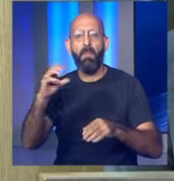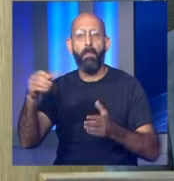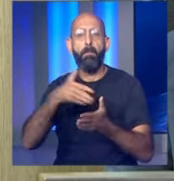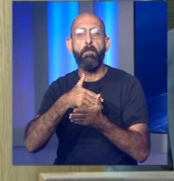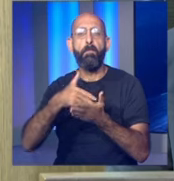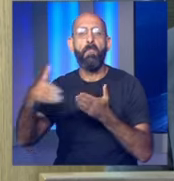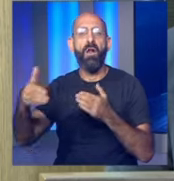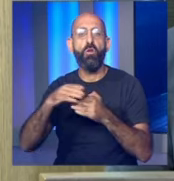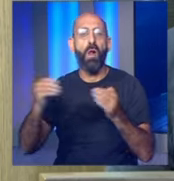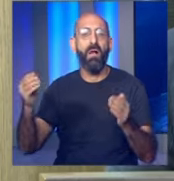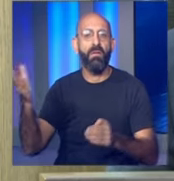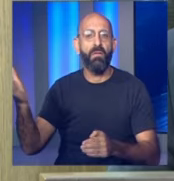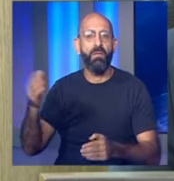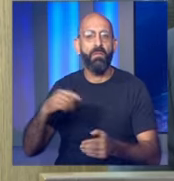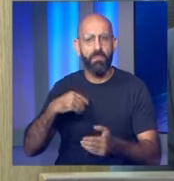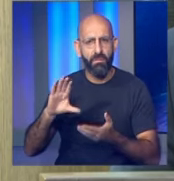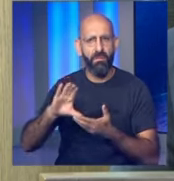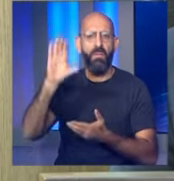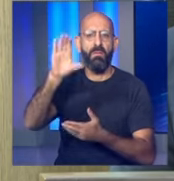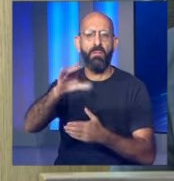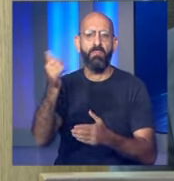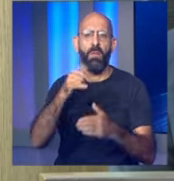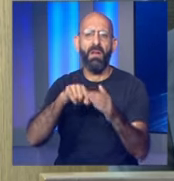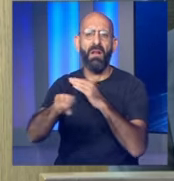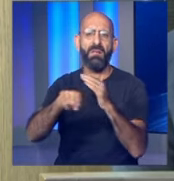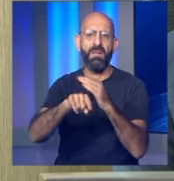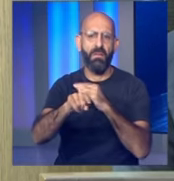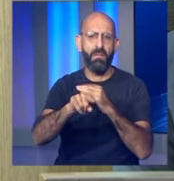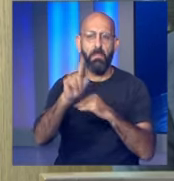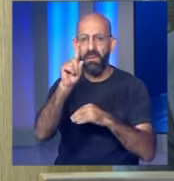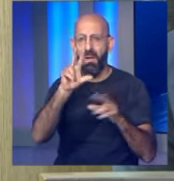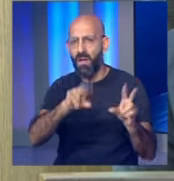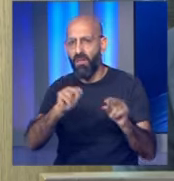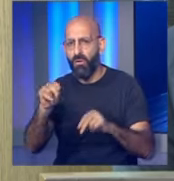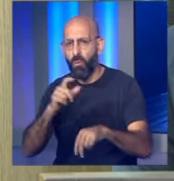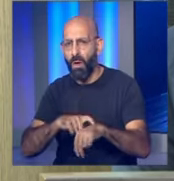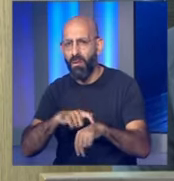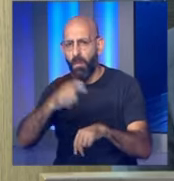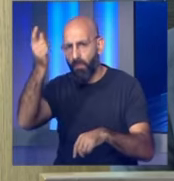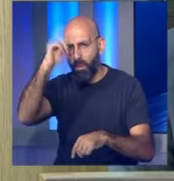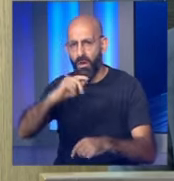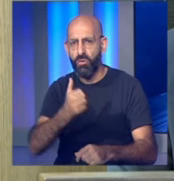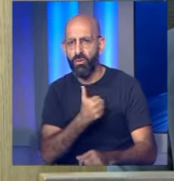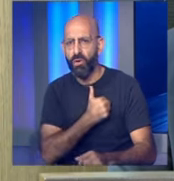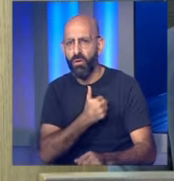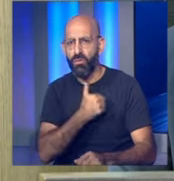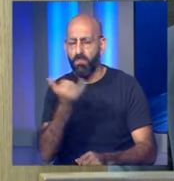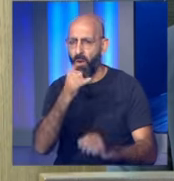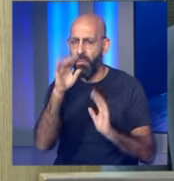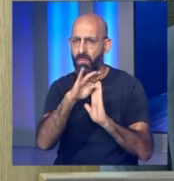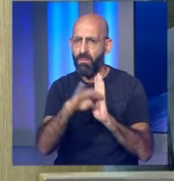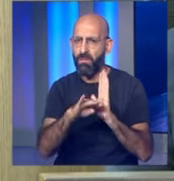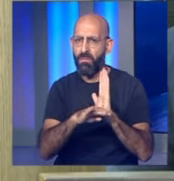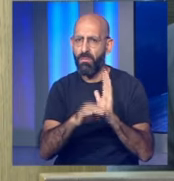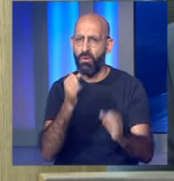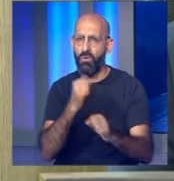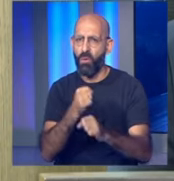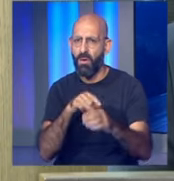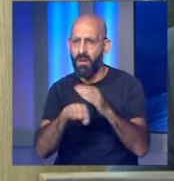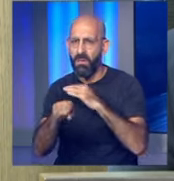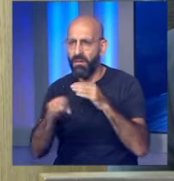مليون دولار يجب أن يكون هناك يعني مساعدة إلى النازحين. كمان بنفس الوقت